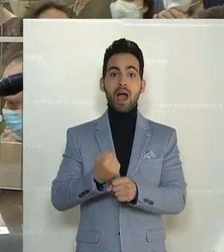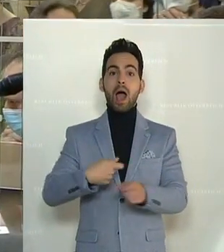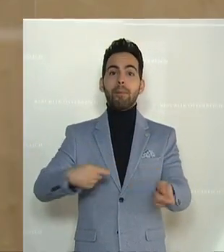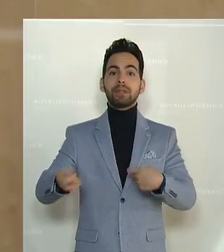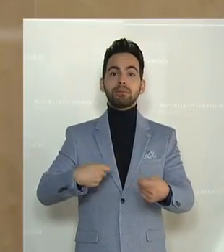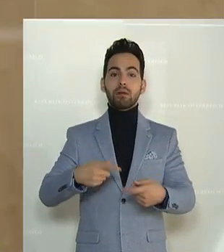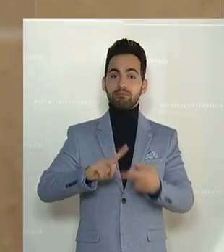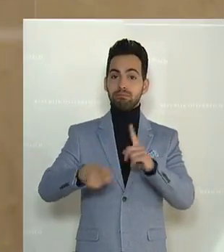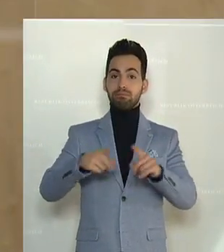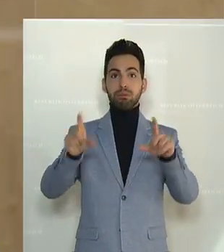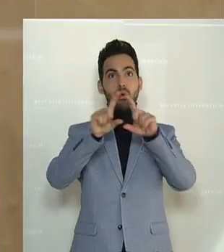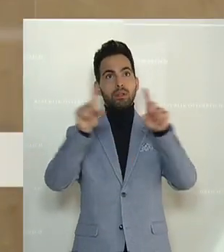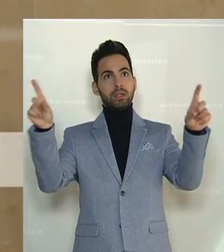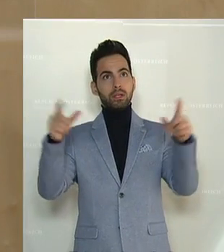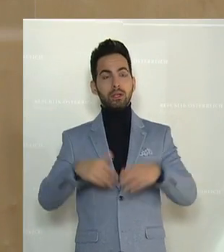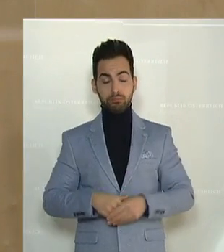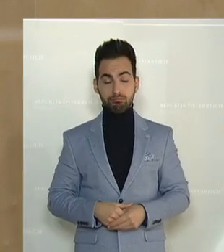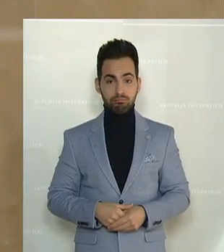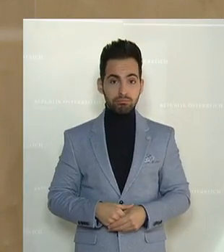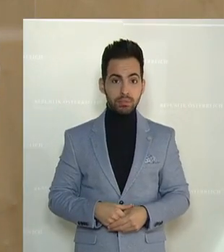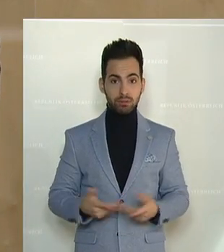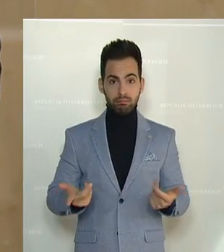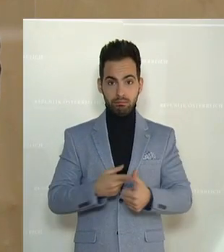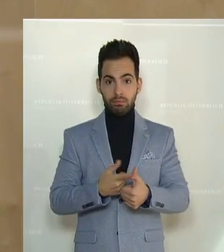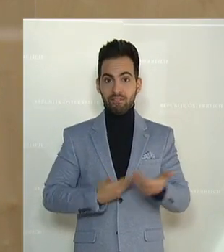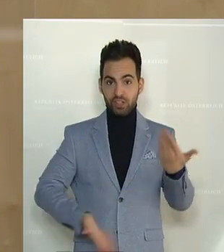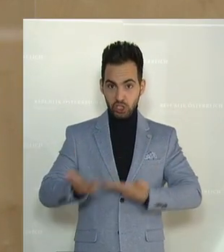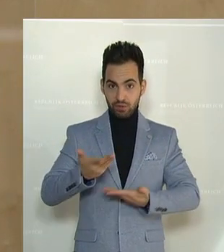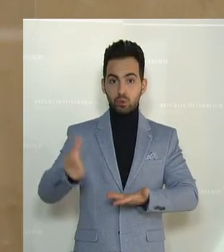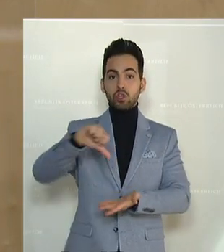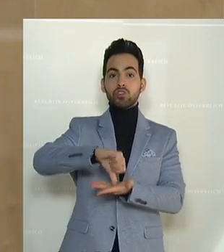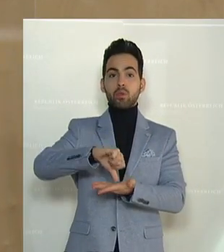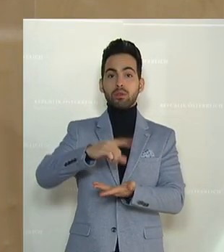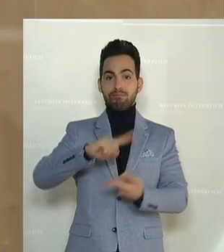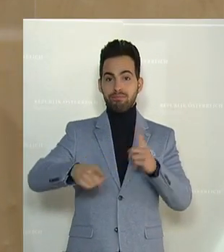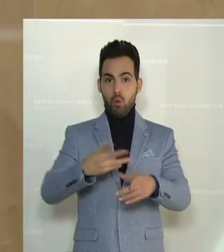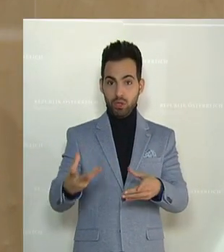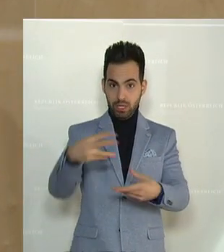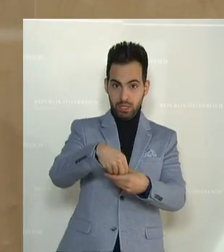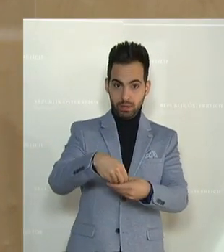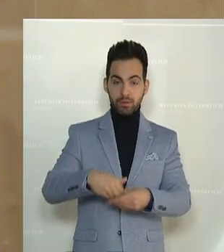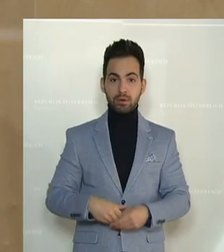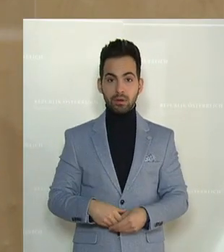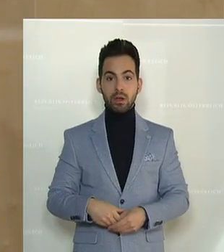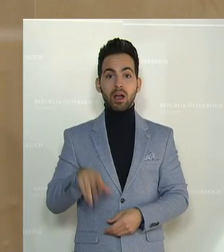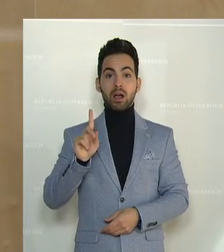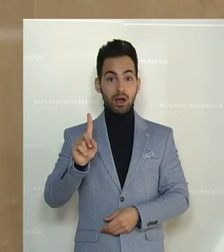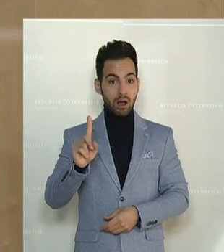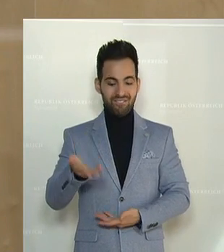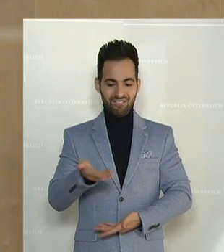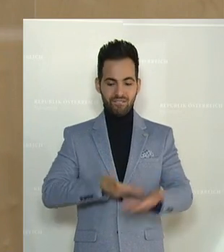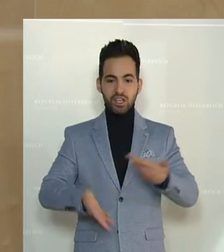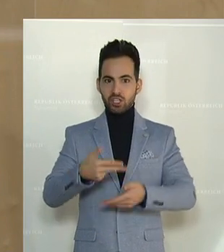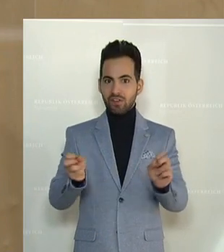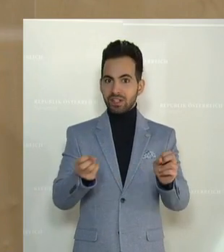Arbeitsmarktpolitik ist grundsätzlich zunächst einmal Wirtschafts- und Standortpolitik. Nur Wirtschaftskraft